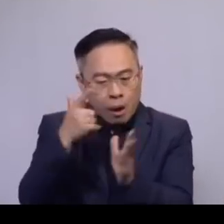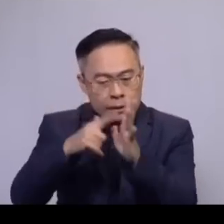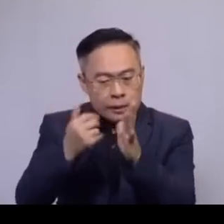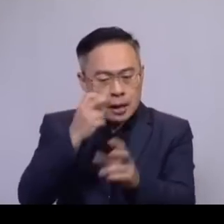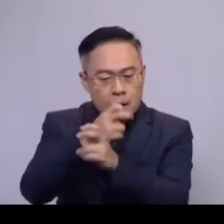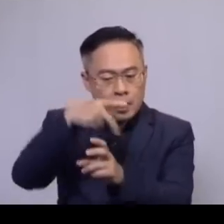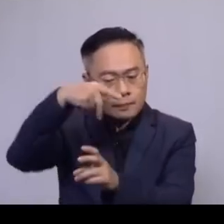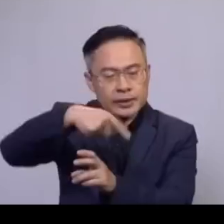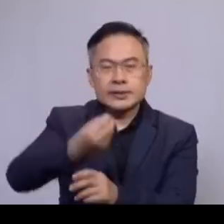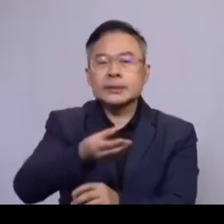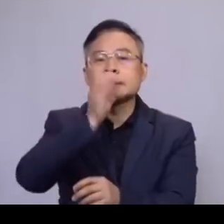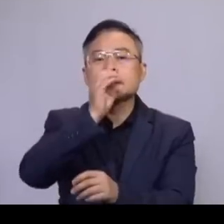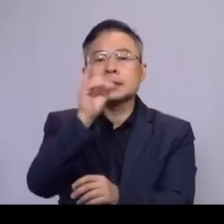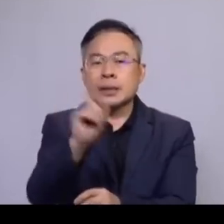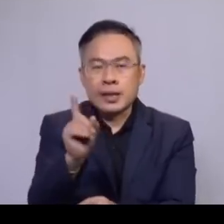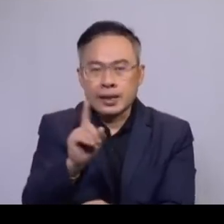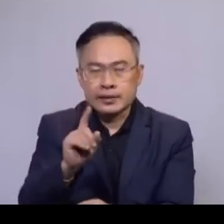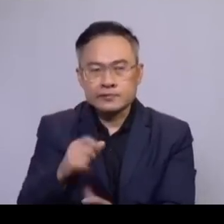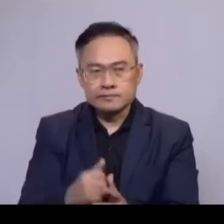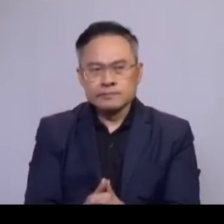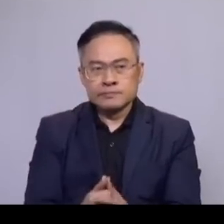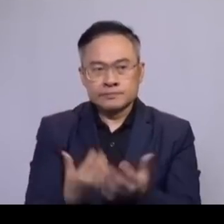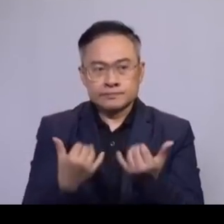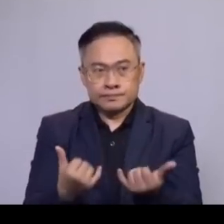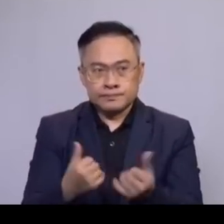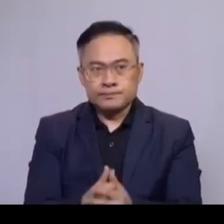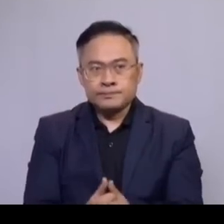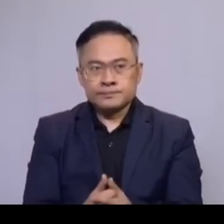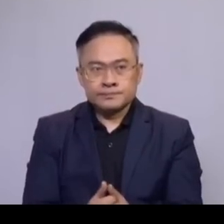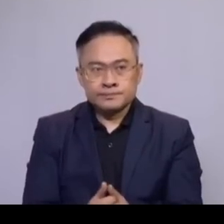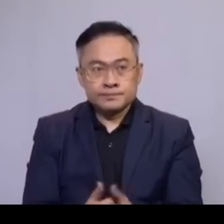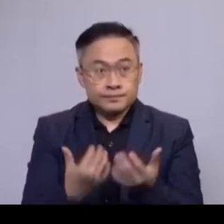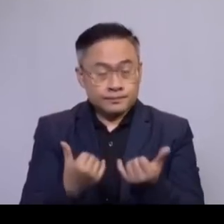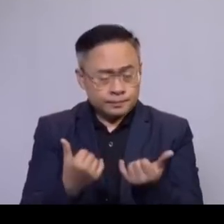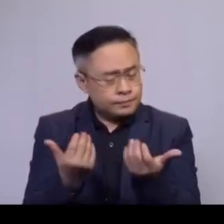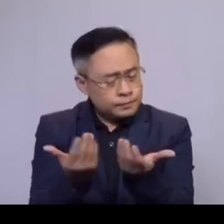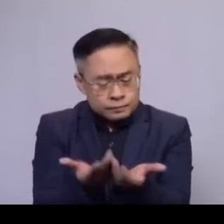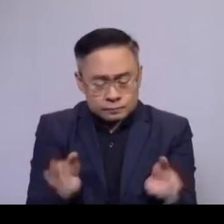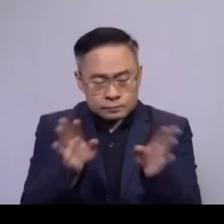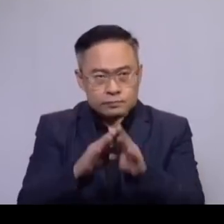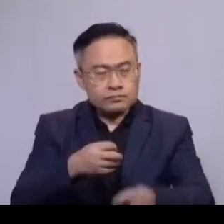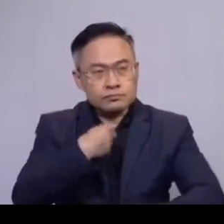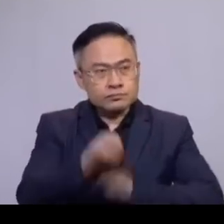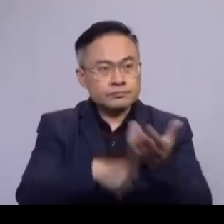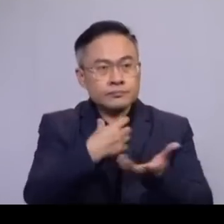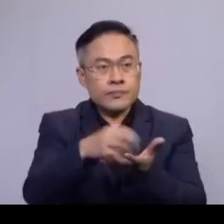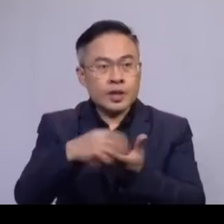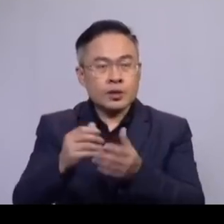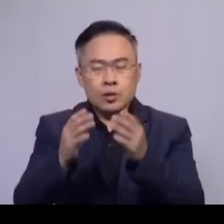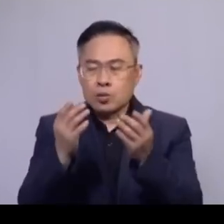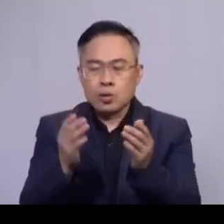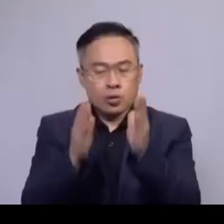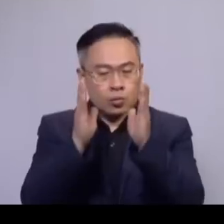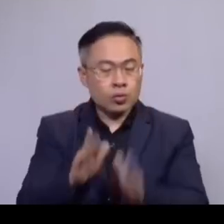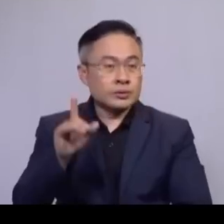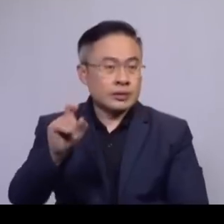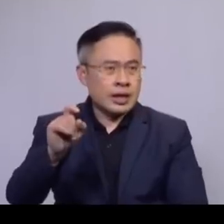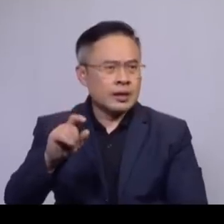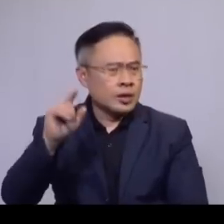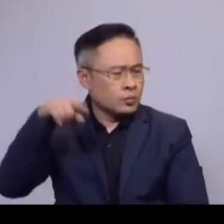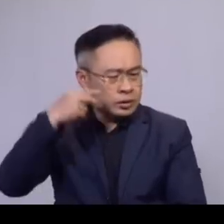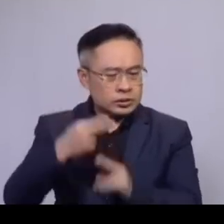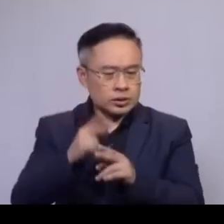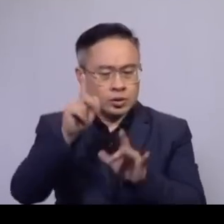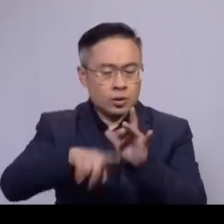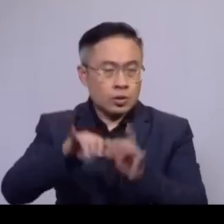ข้อมูลว่ามีญาติของผู้เสียชีวิตรายที่11นะครับที่จะเดินทางมาให้ข้อมูลด้วยนะครับนะในช่วง